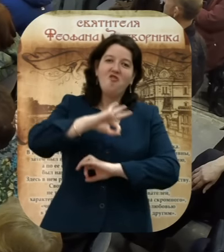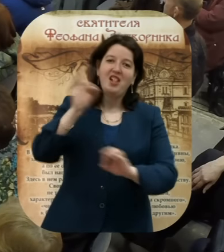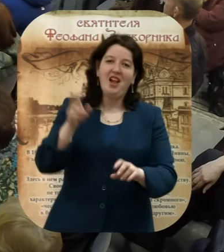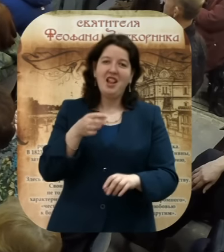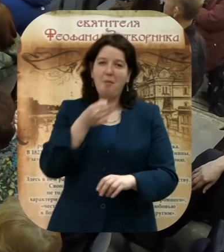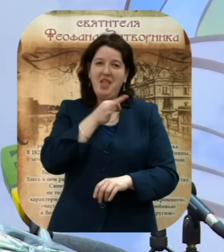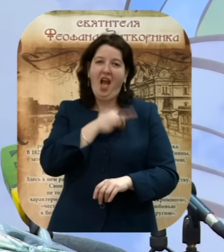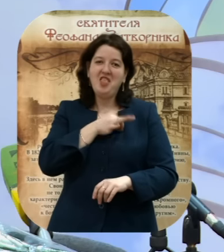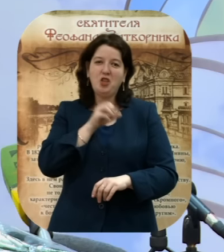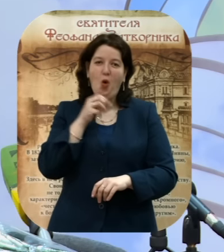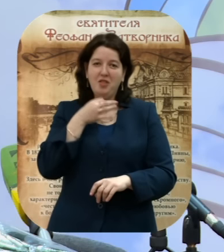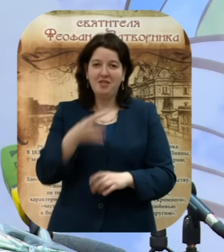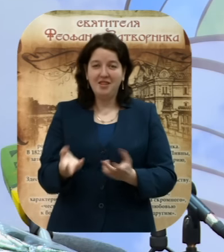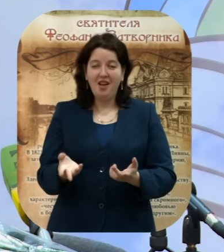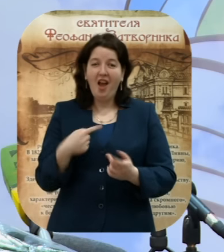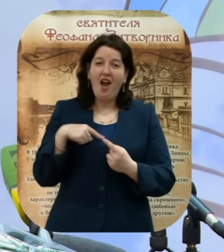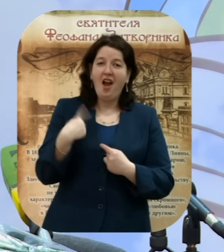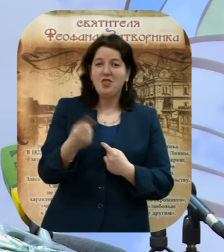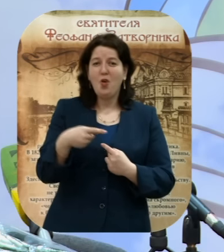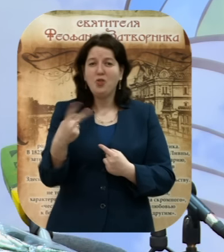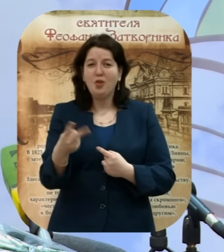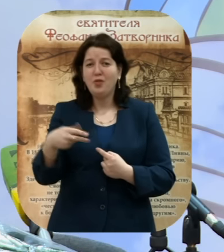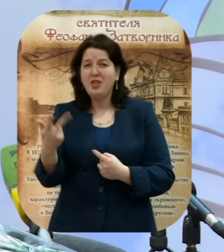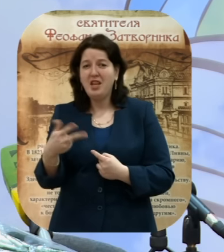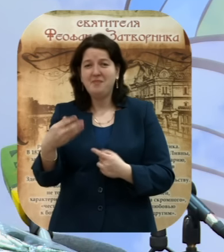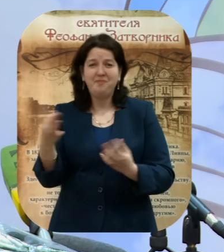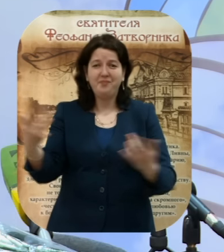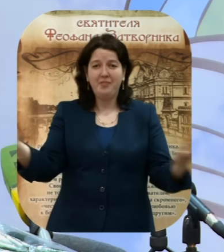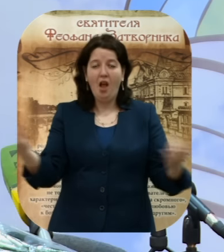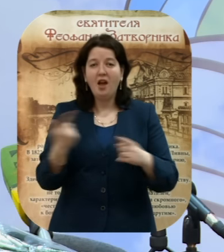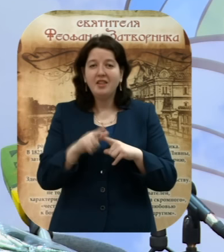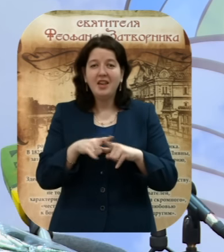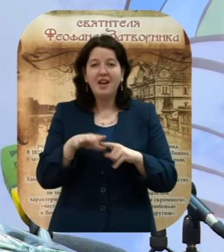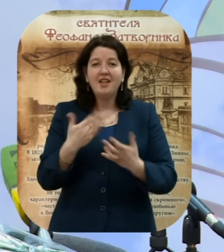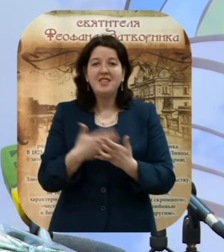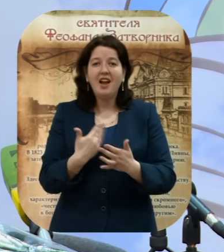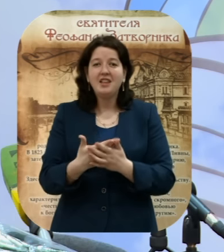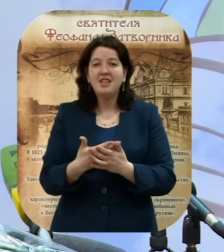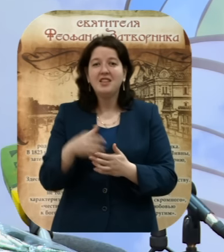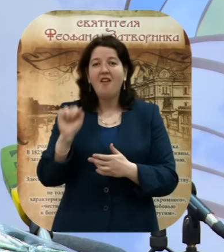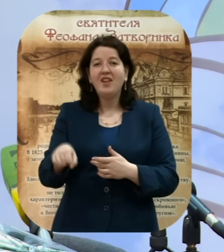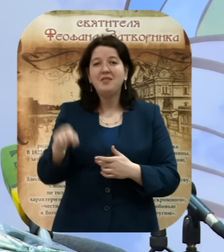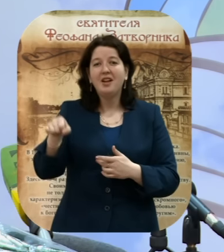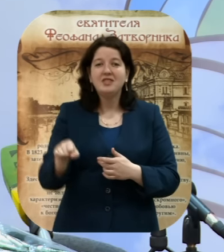анекдот. Одно, другое, третье, десятое. Ах, наконец возьму какой-то груш.